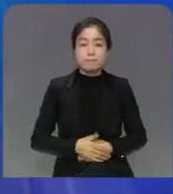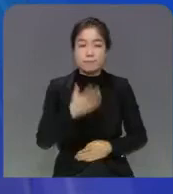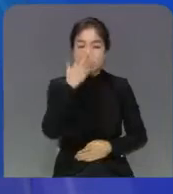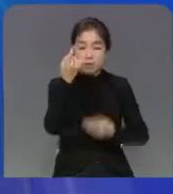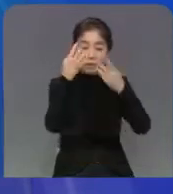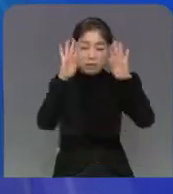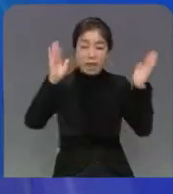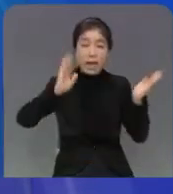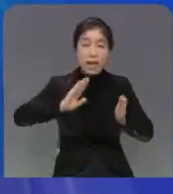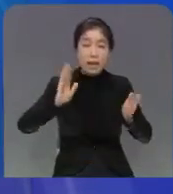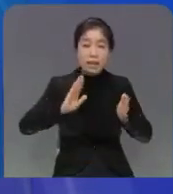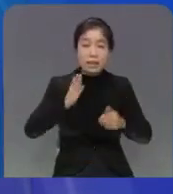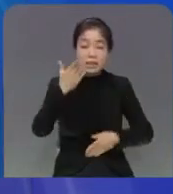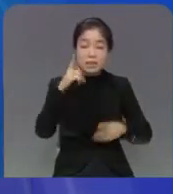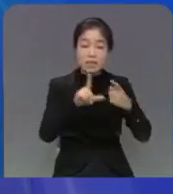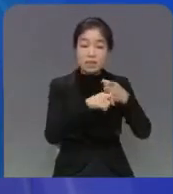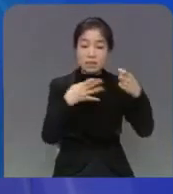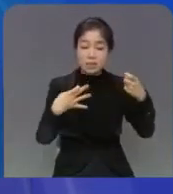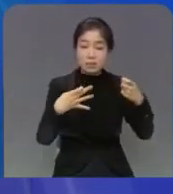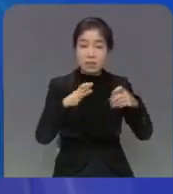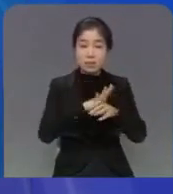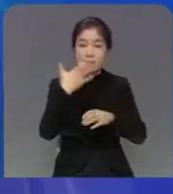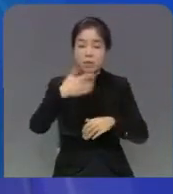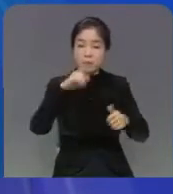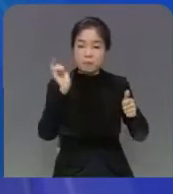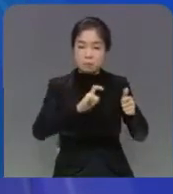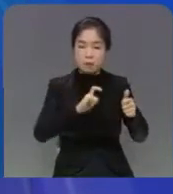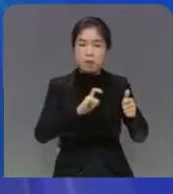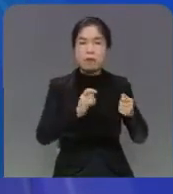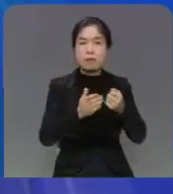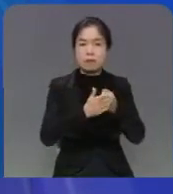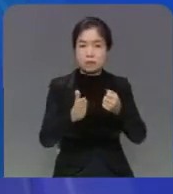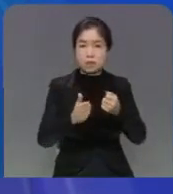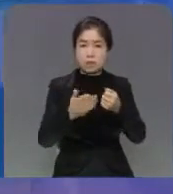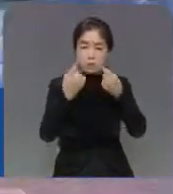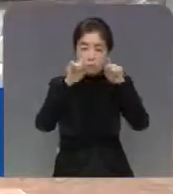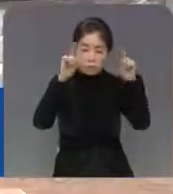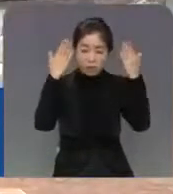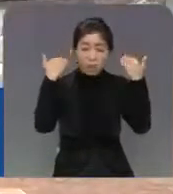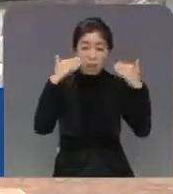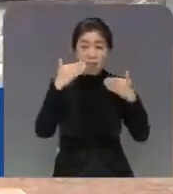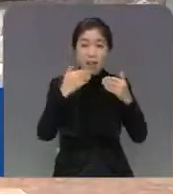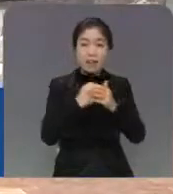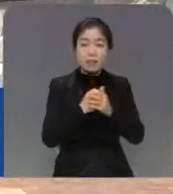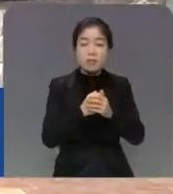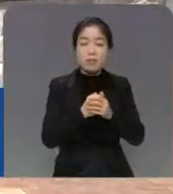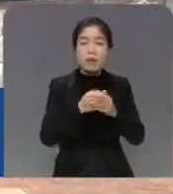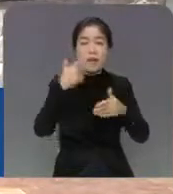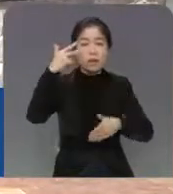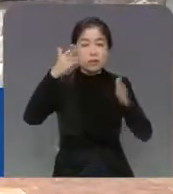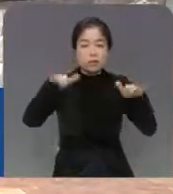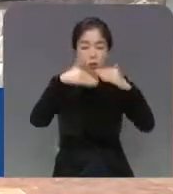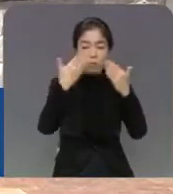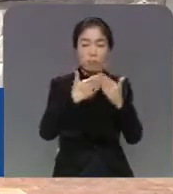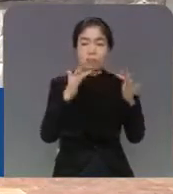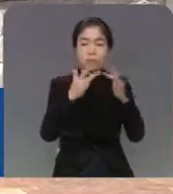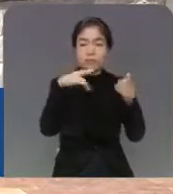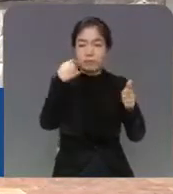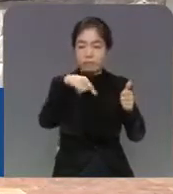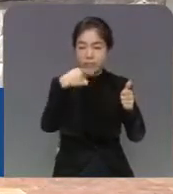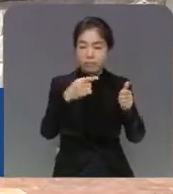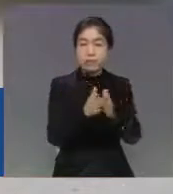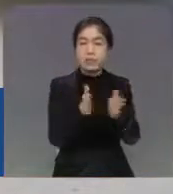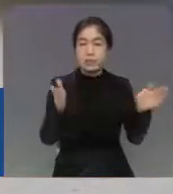순천대 대학생이 지난 14일 코로나19 확진 판정을 받으면서 순천대가 일주일 동안 전면 비대면 수업을 시행하기로